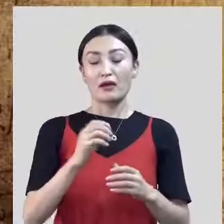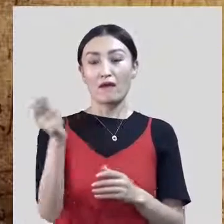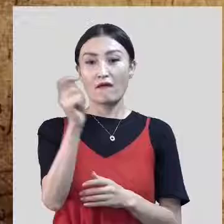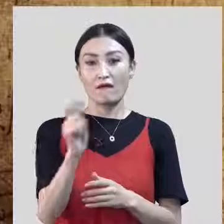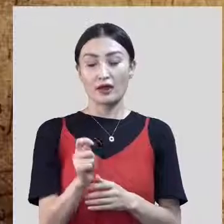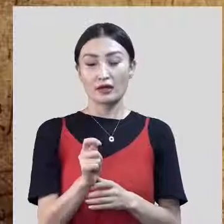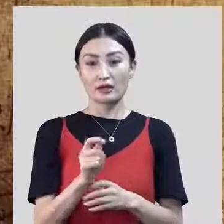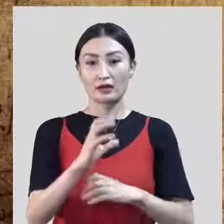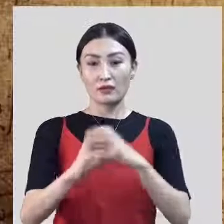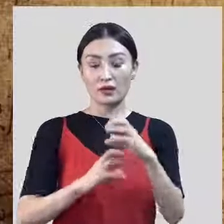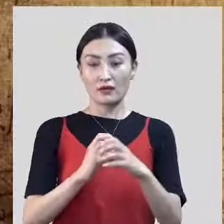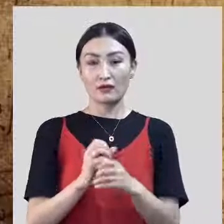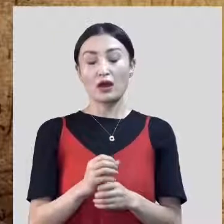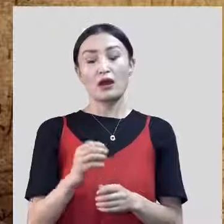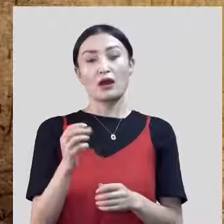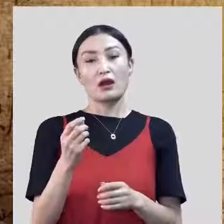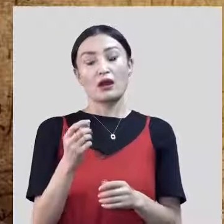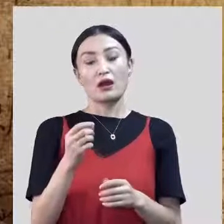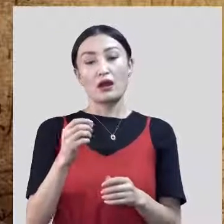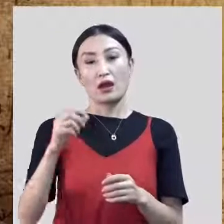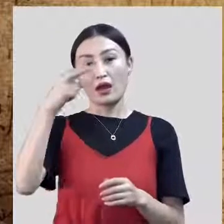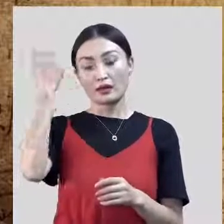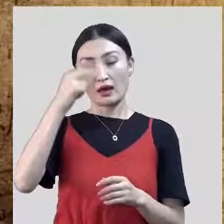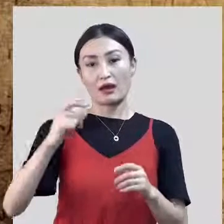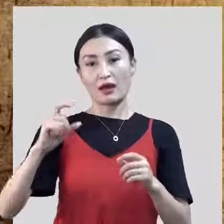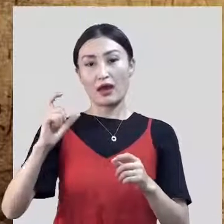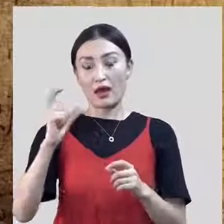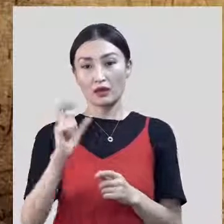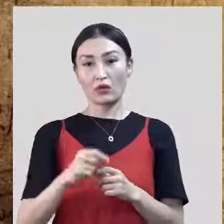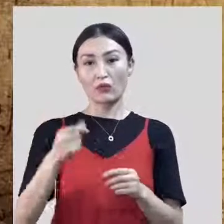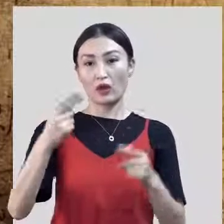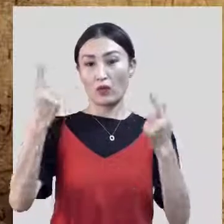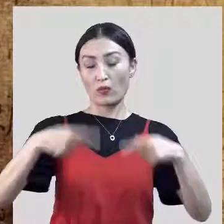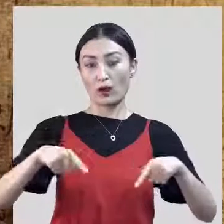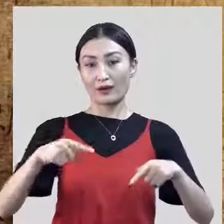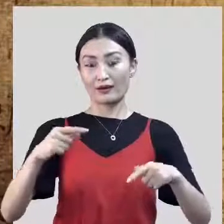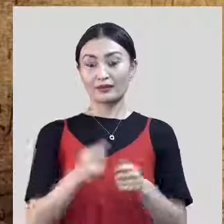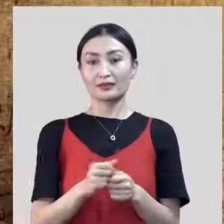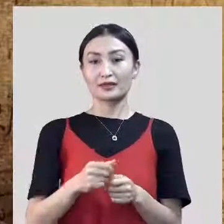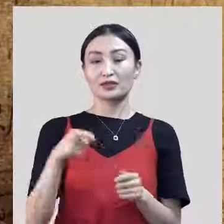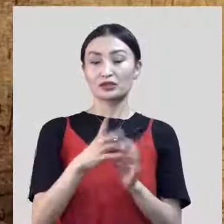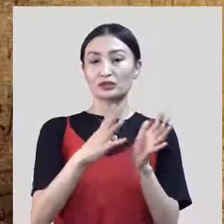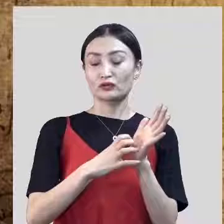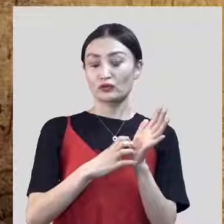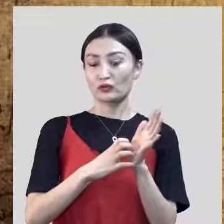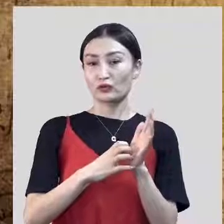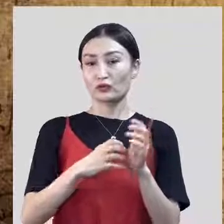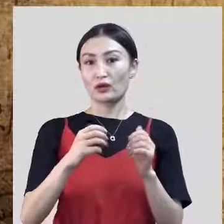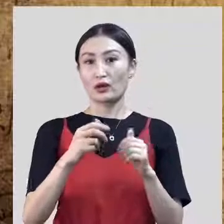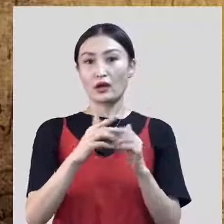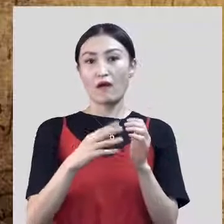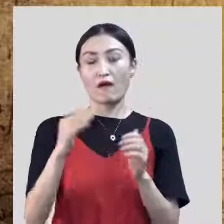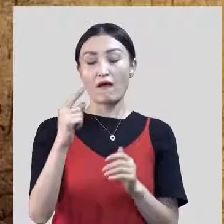переживала упадок экономики инфляцию и безработицу в 1919 году возникла